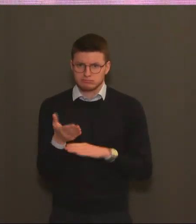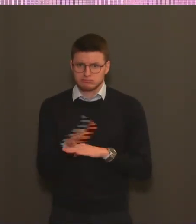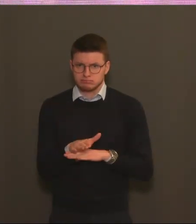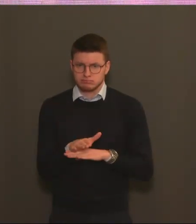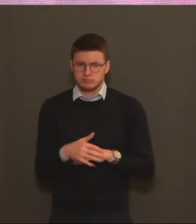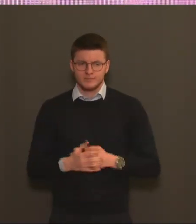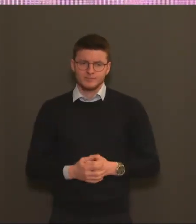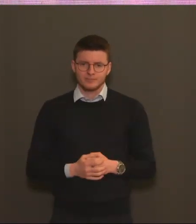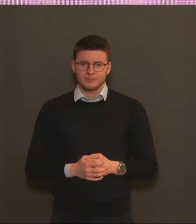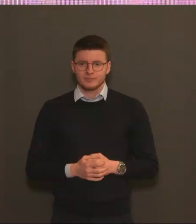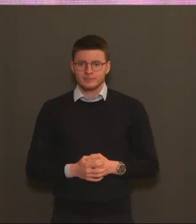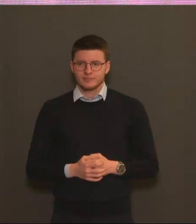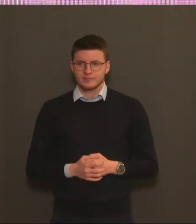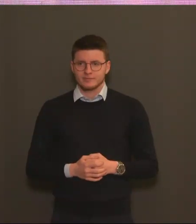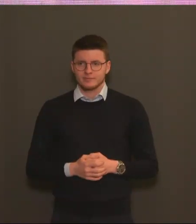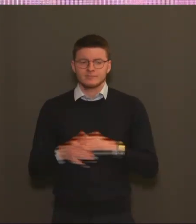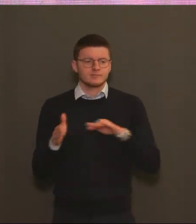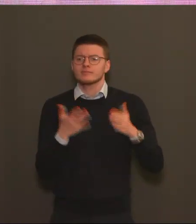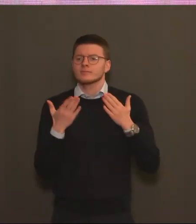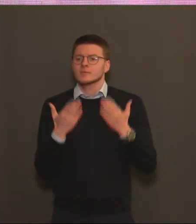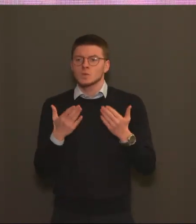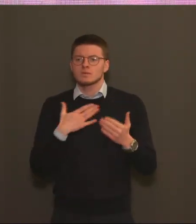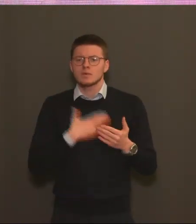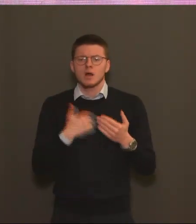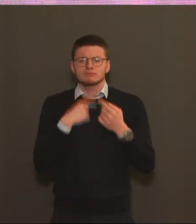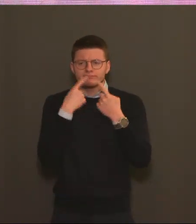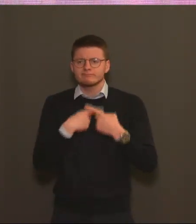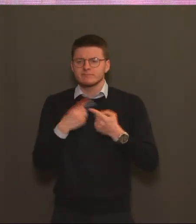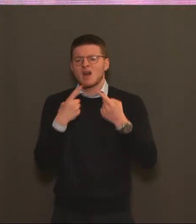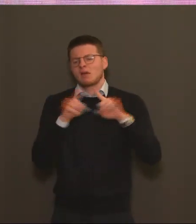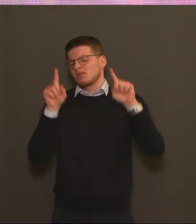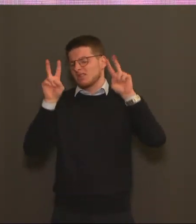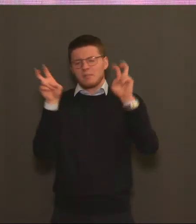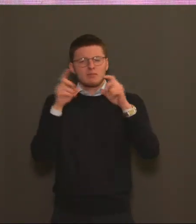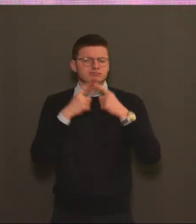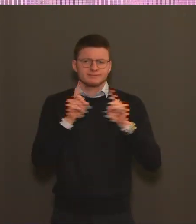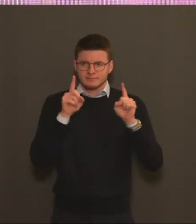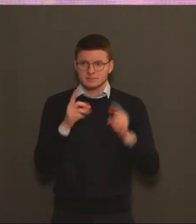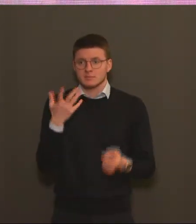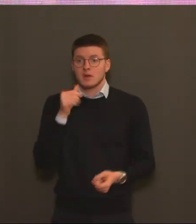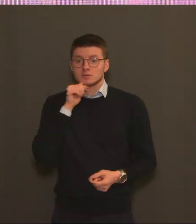Vervolgens zouden we nog een thema willen bespreken rond de kans op besmetting in open lucht.